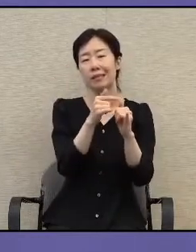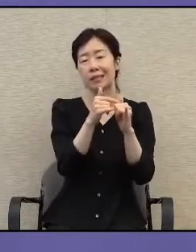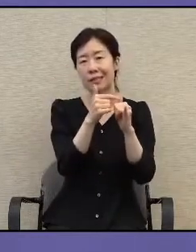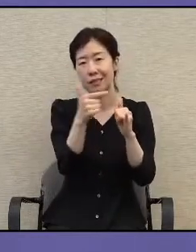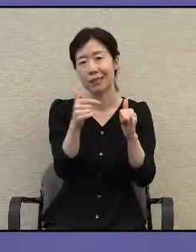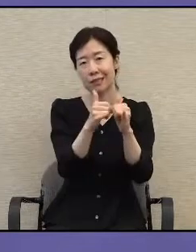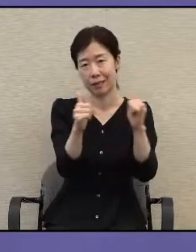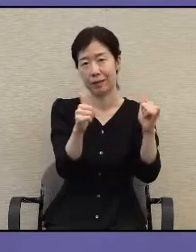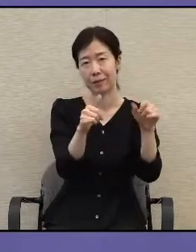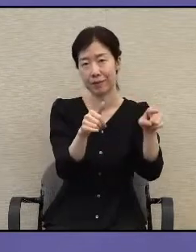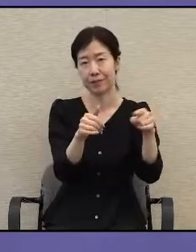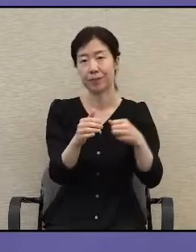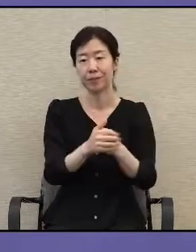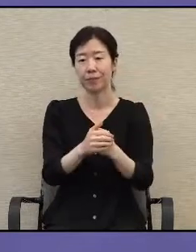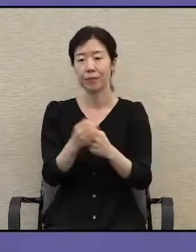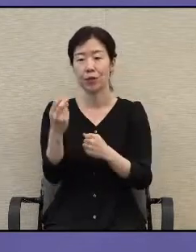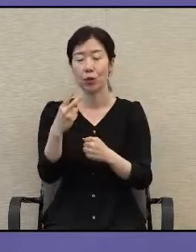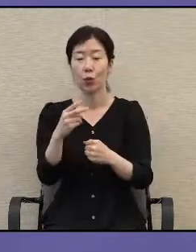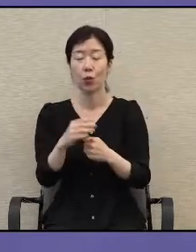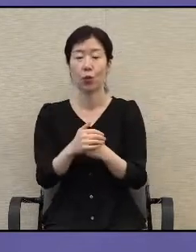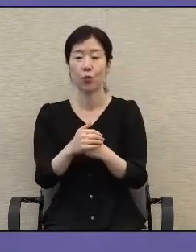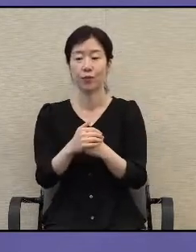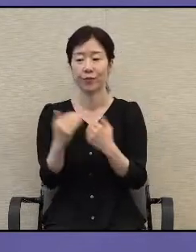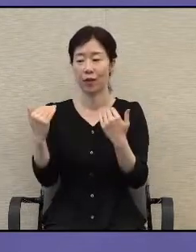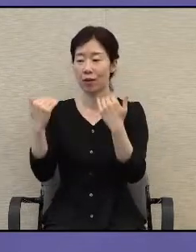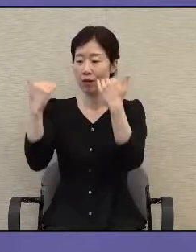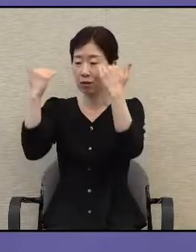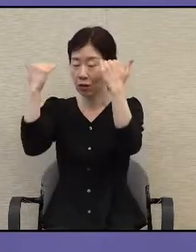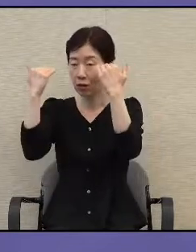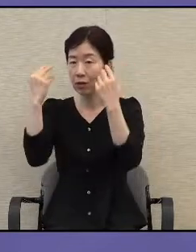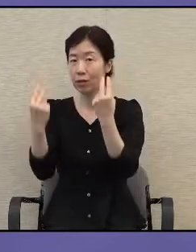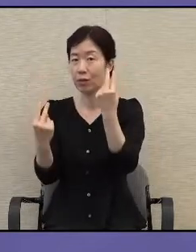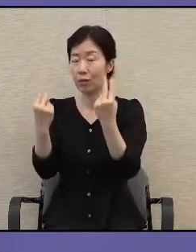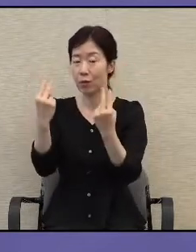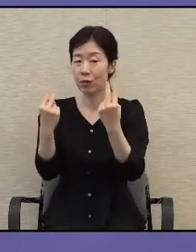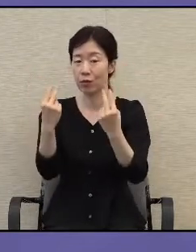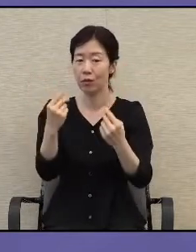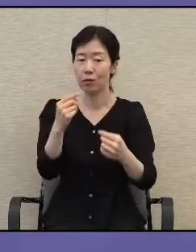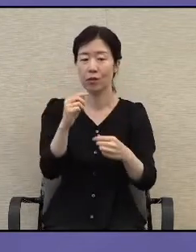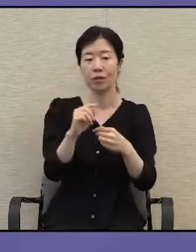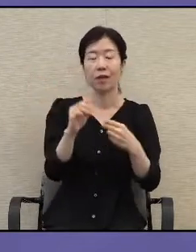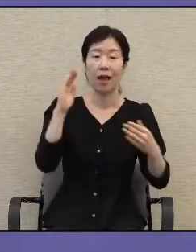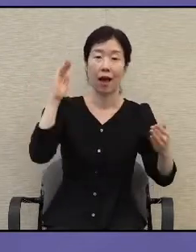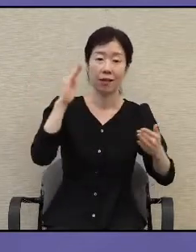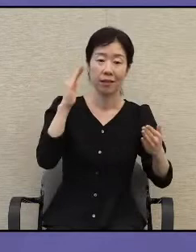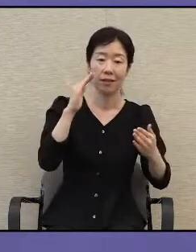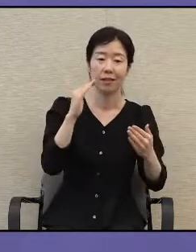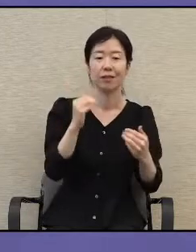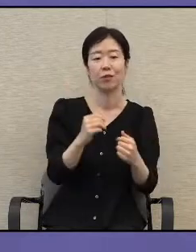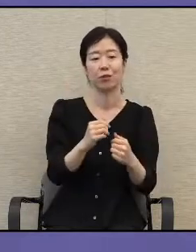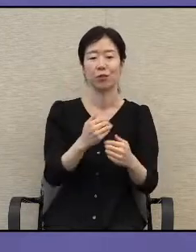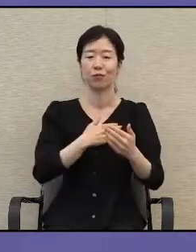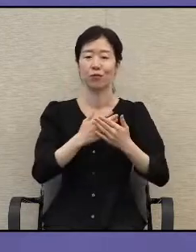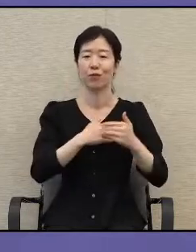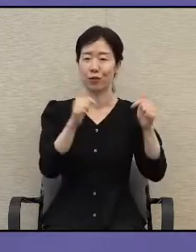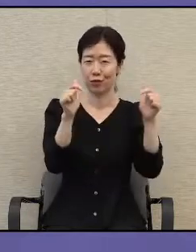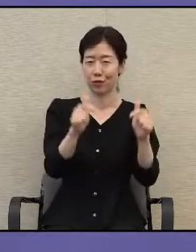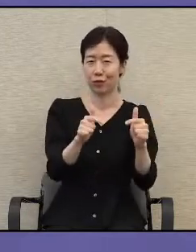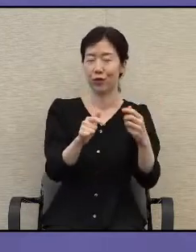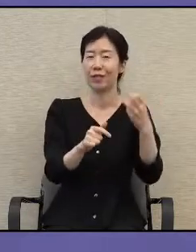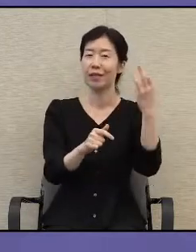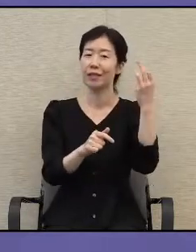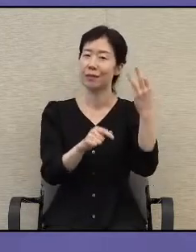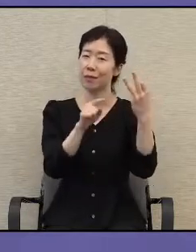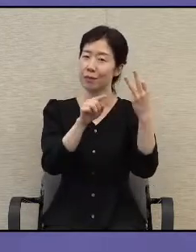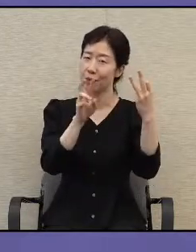살펴보면 성인들보다 중고등학생, 청소년들은 우울 위험군 비율은 14.21%로 좀 낮았지만 여전히 뭐 높은